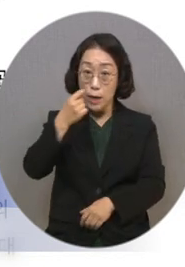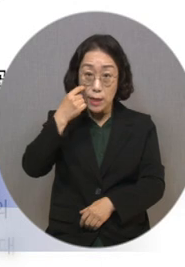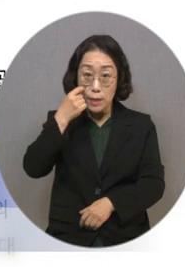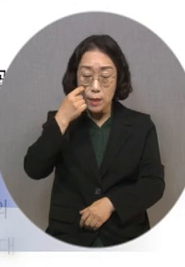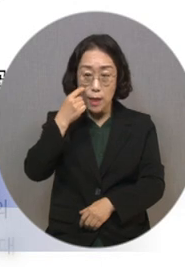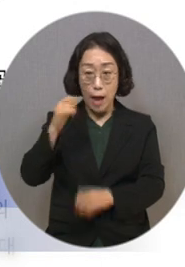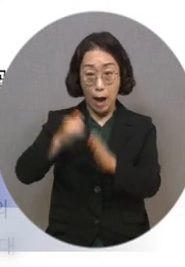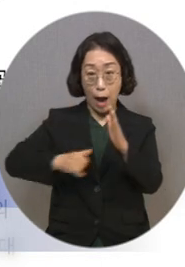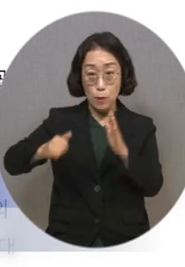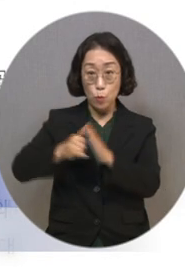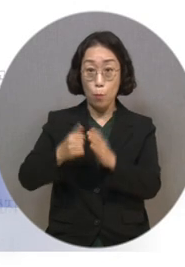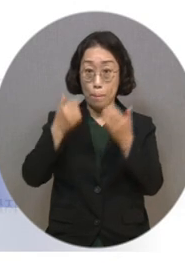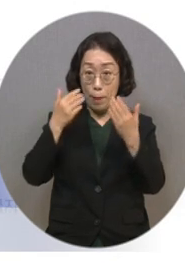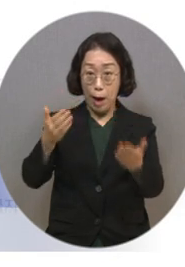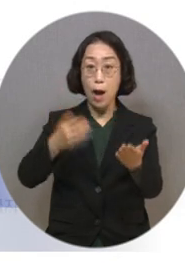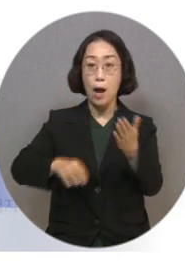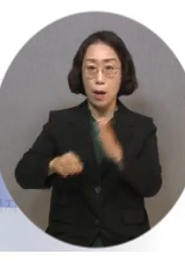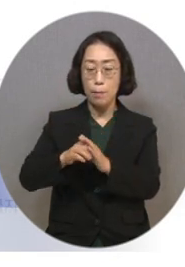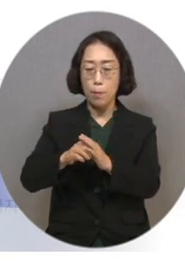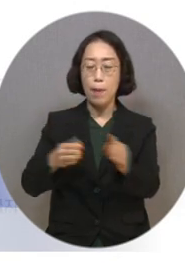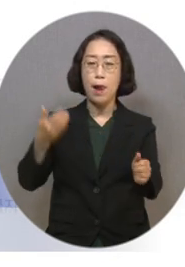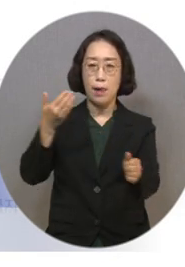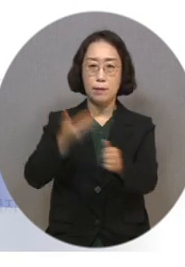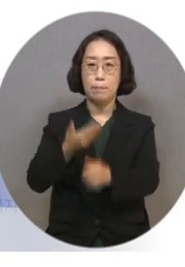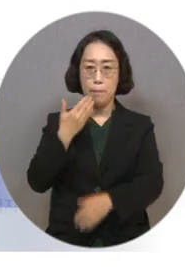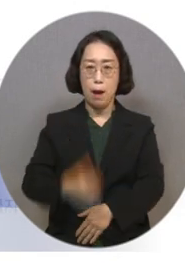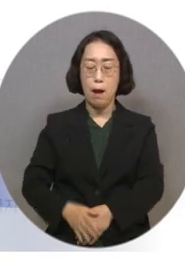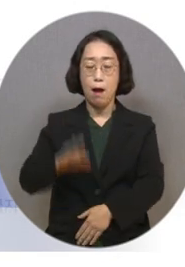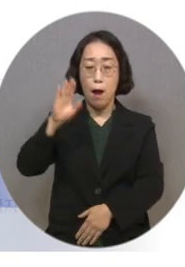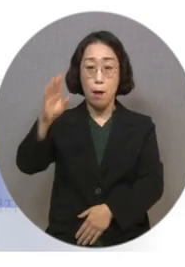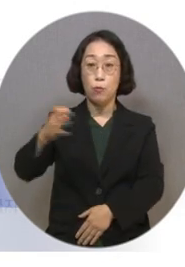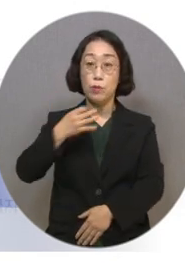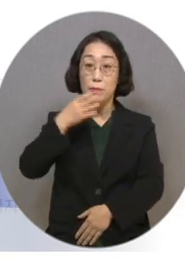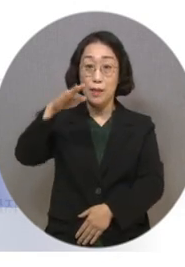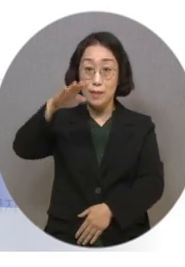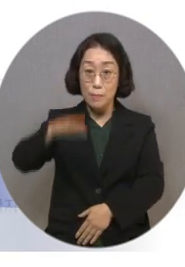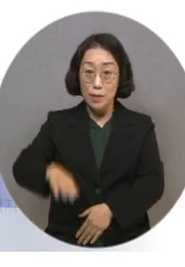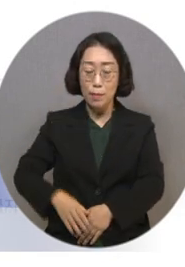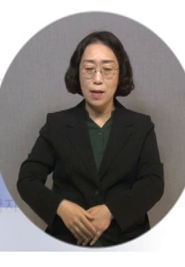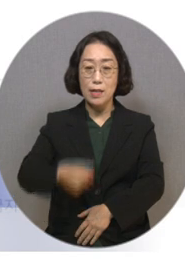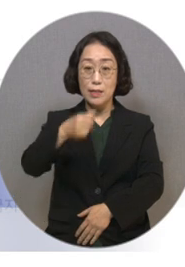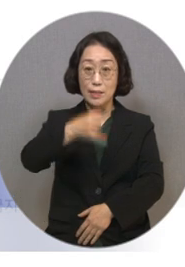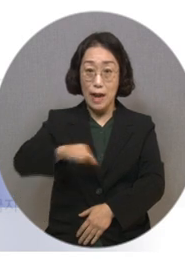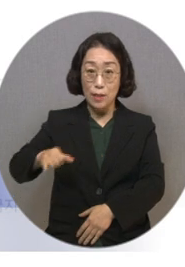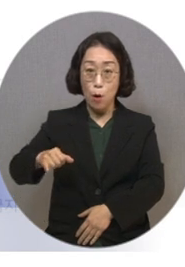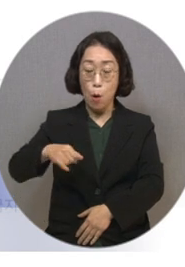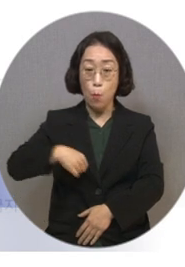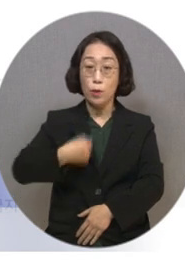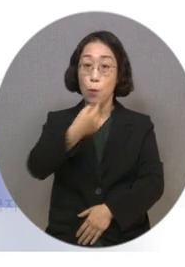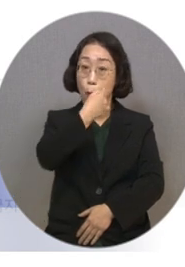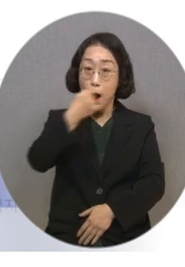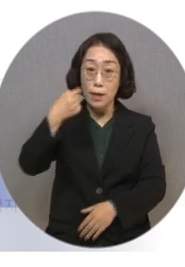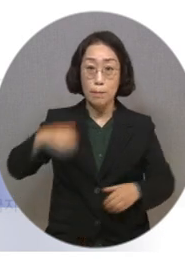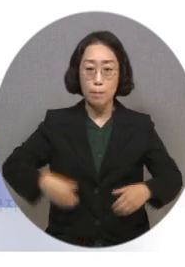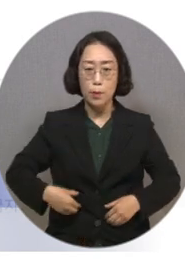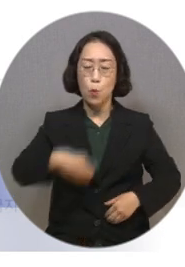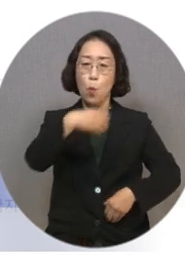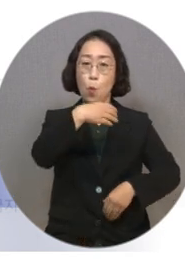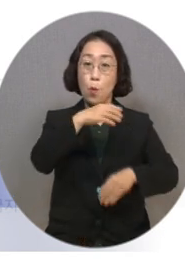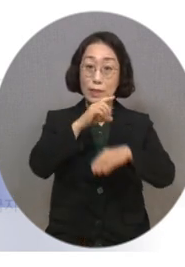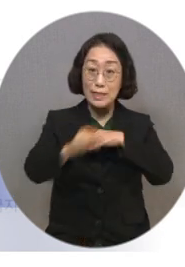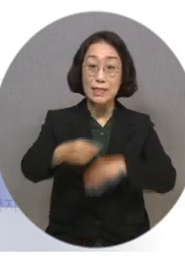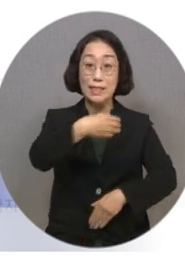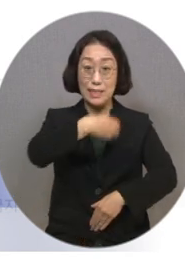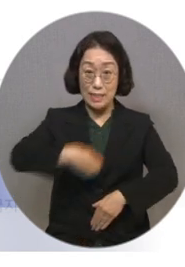발급이 가능해집니다 이에 따라 앞으로는 14세 미만 자녀의 본인 확인이 필요한 지자체 돌봄 프로그램